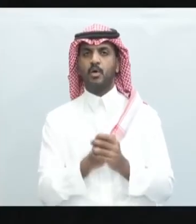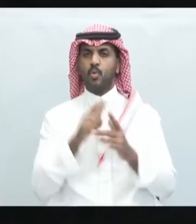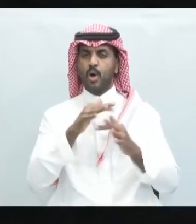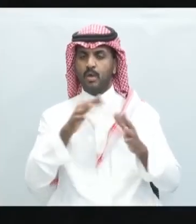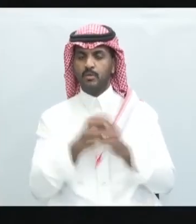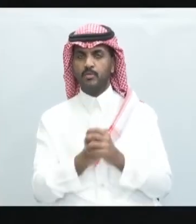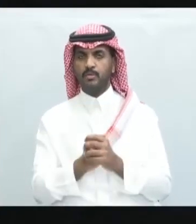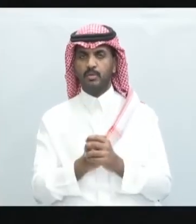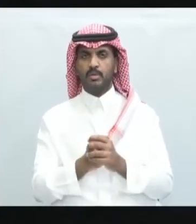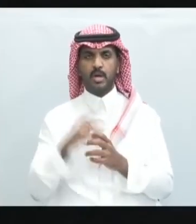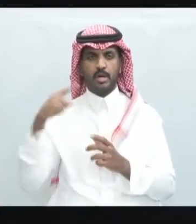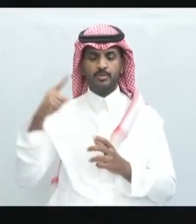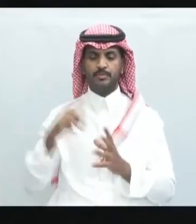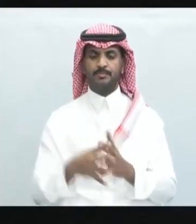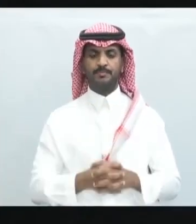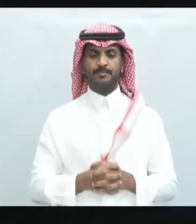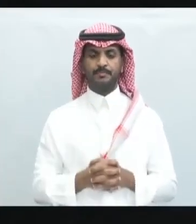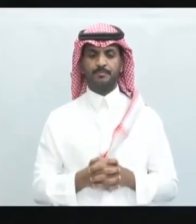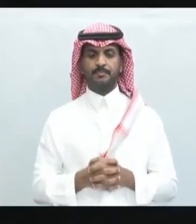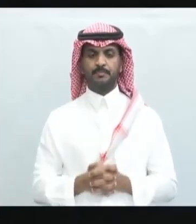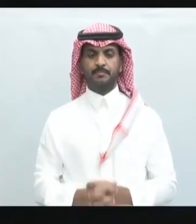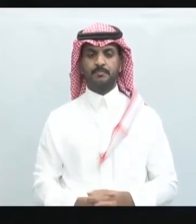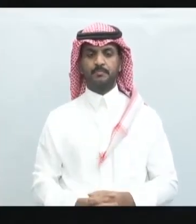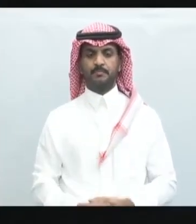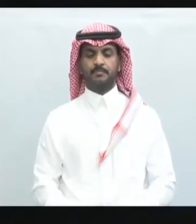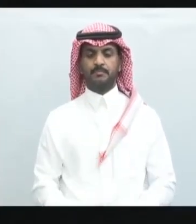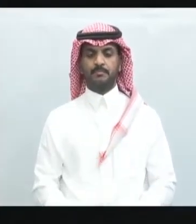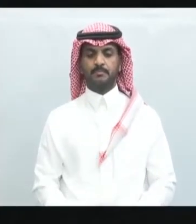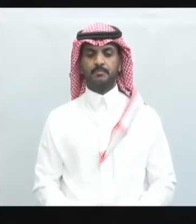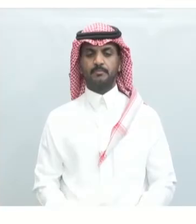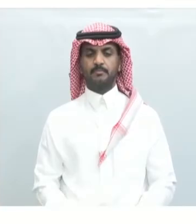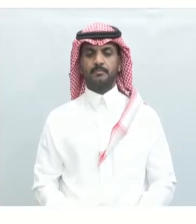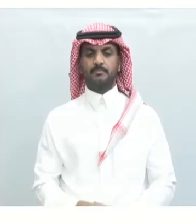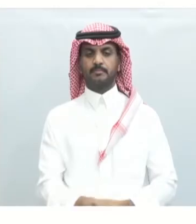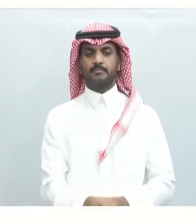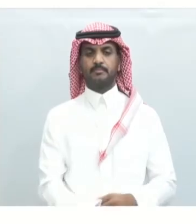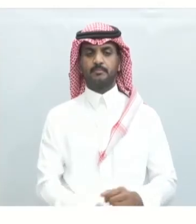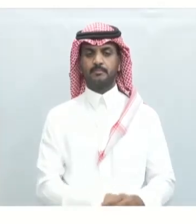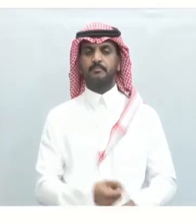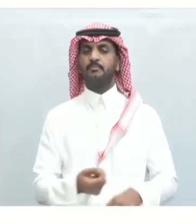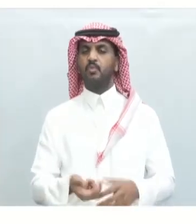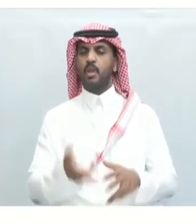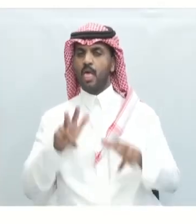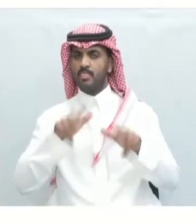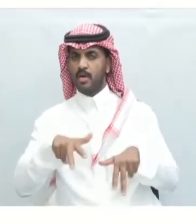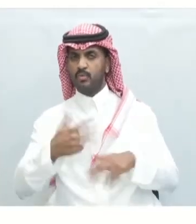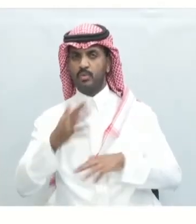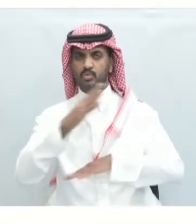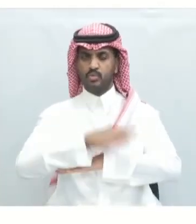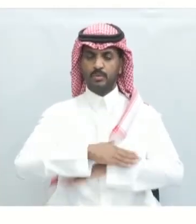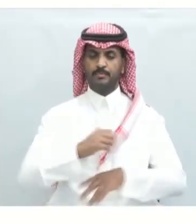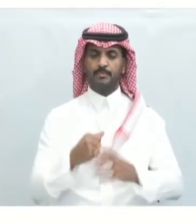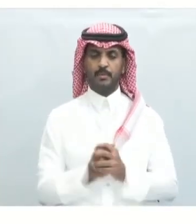عند الله عز وجل فلهذا نقول احافظ على اداء الصلاه في وقتها ايضا من الاثار السلوكي والاعمال ان نقول